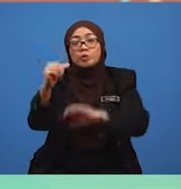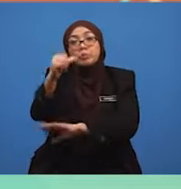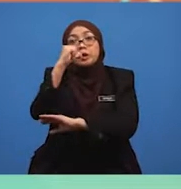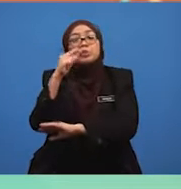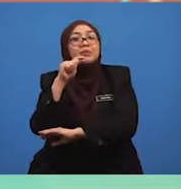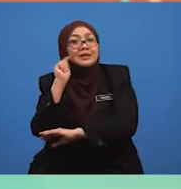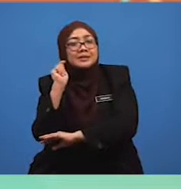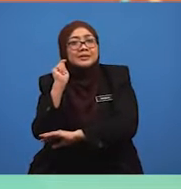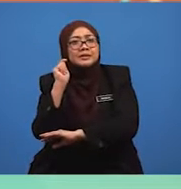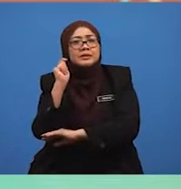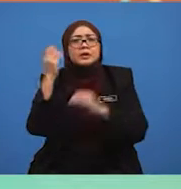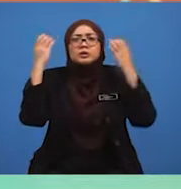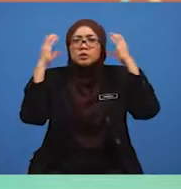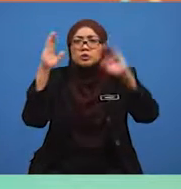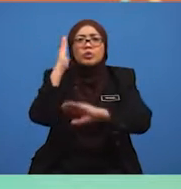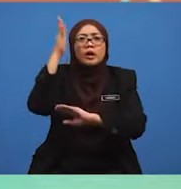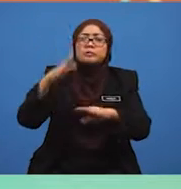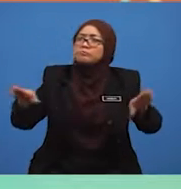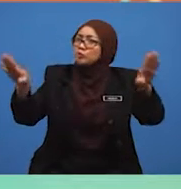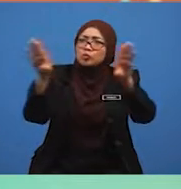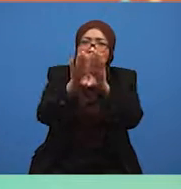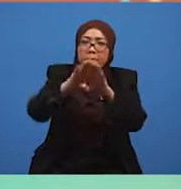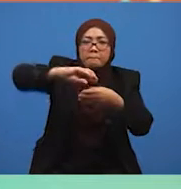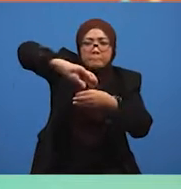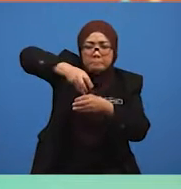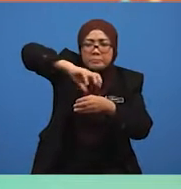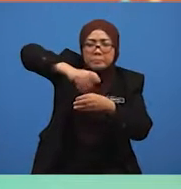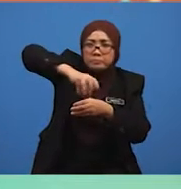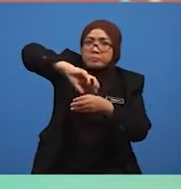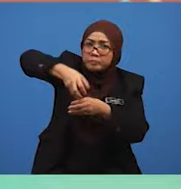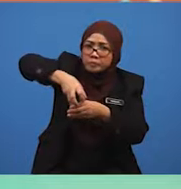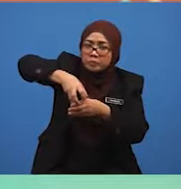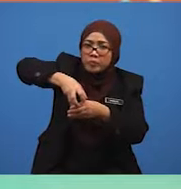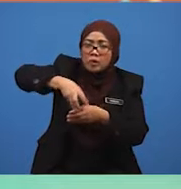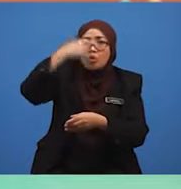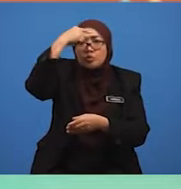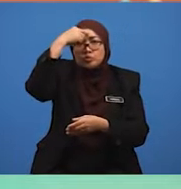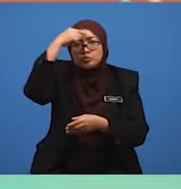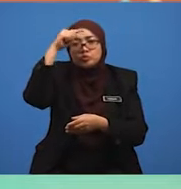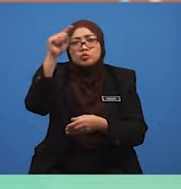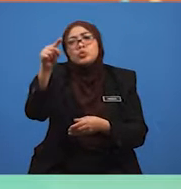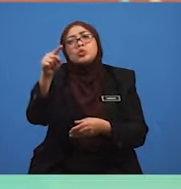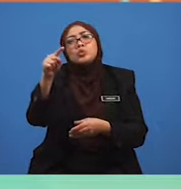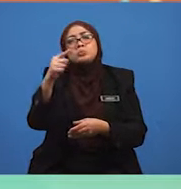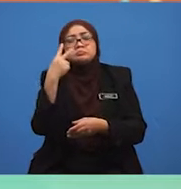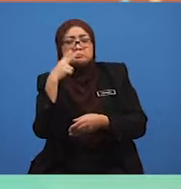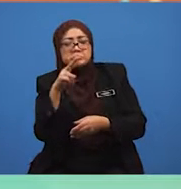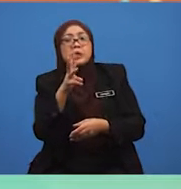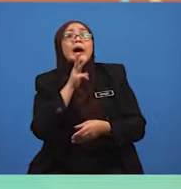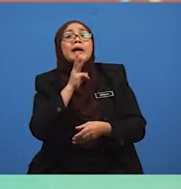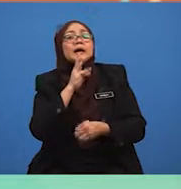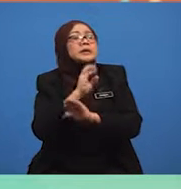pastikan penutup botol itu diputarkan untuk memastikan tiada air yang akan